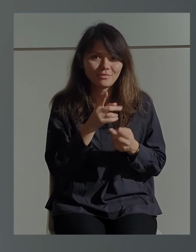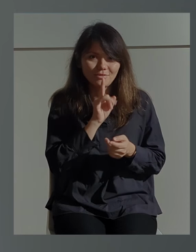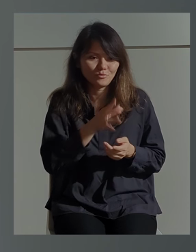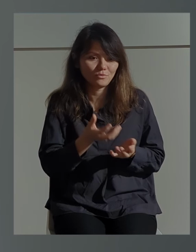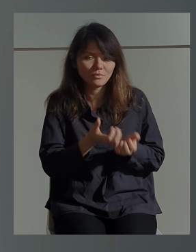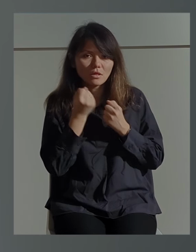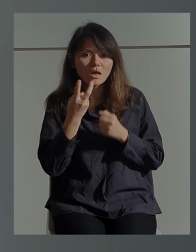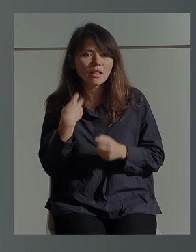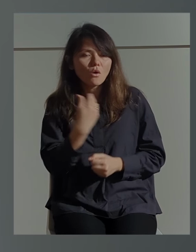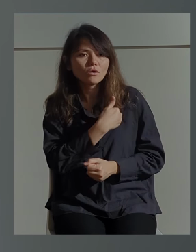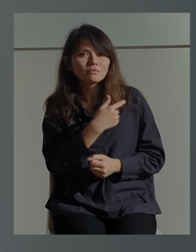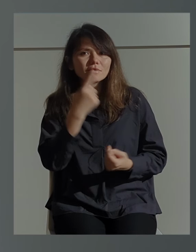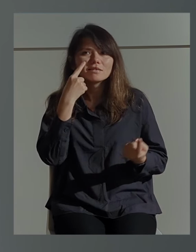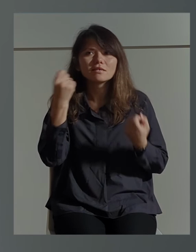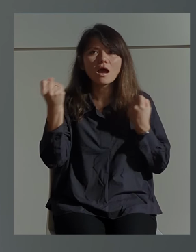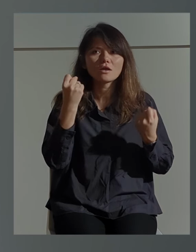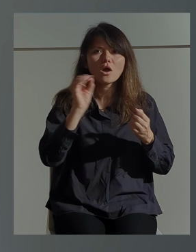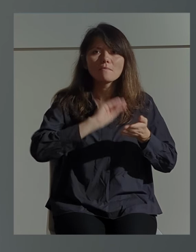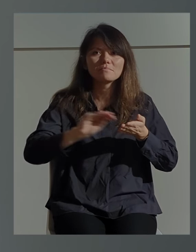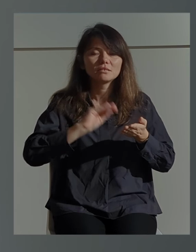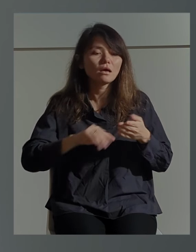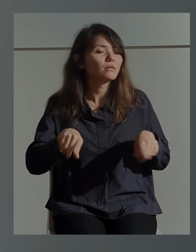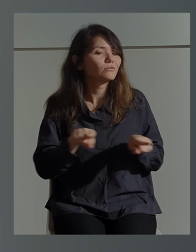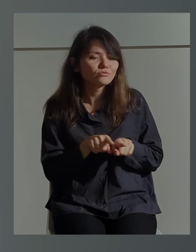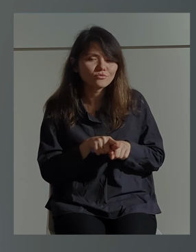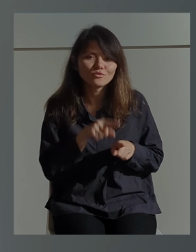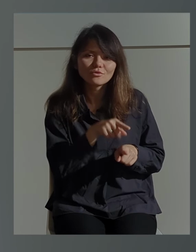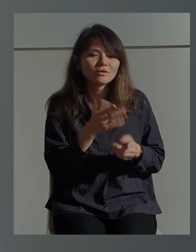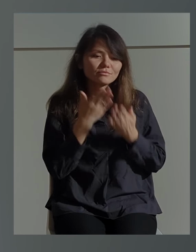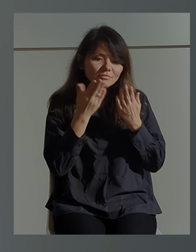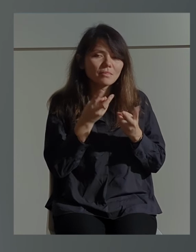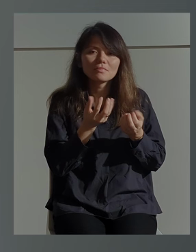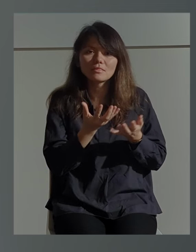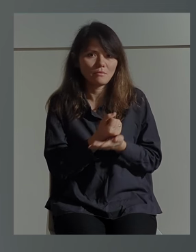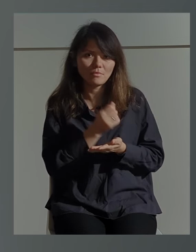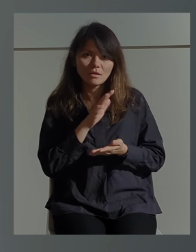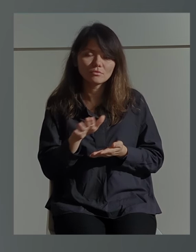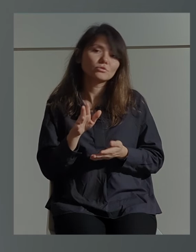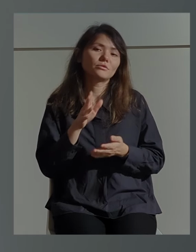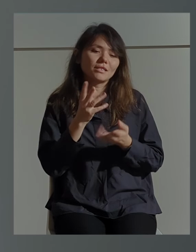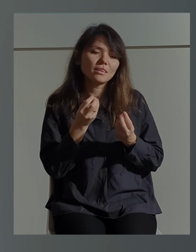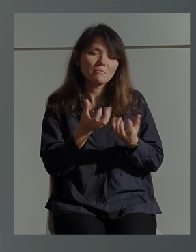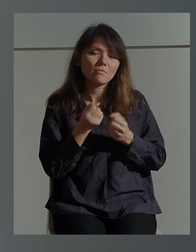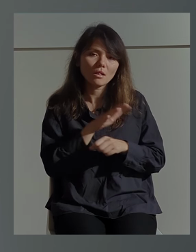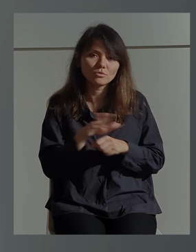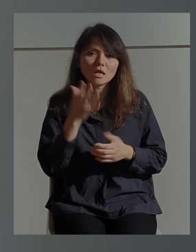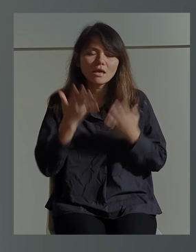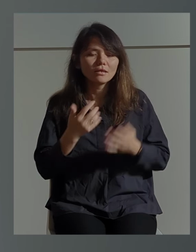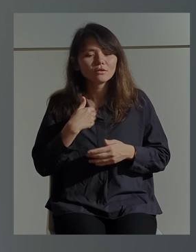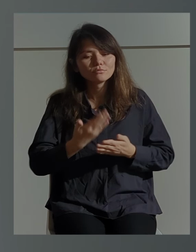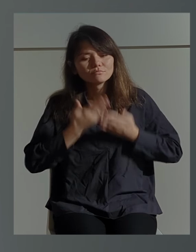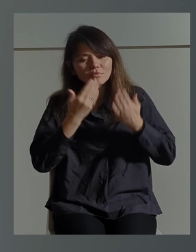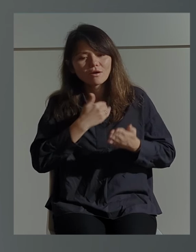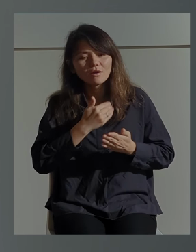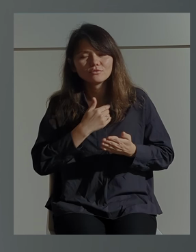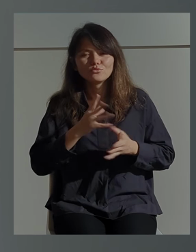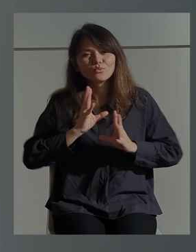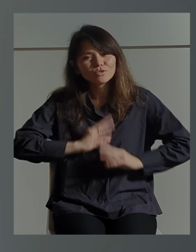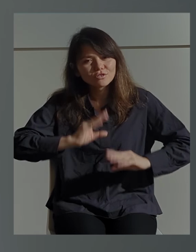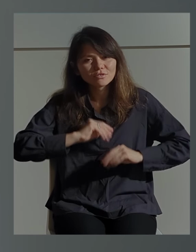каких-то ярких описаний то конечно он не получит более того если он ищет некоторого утешения устав от своей